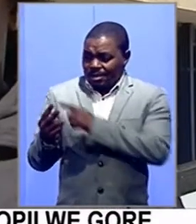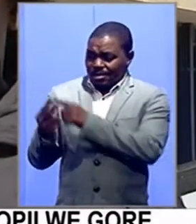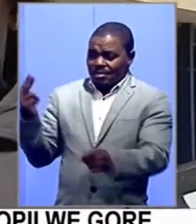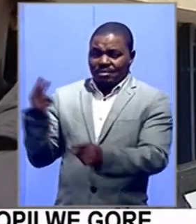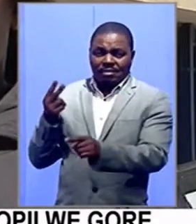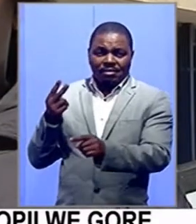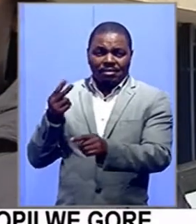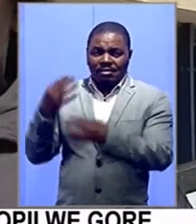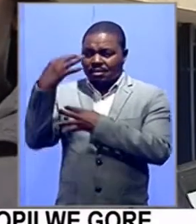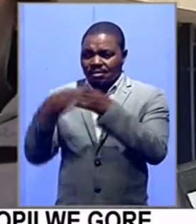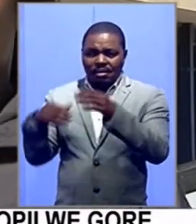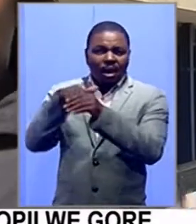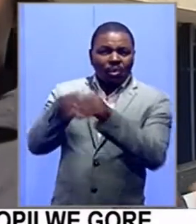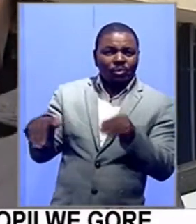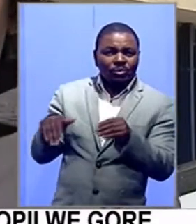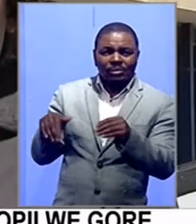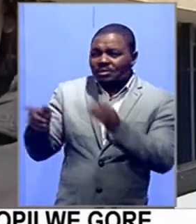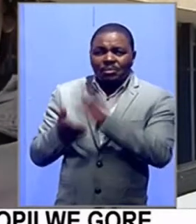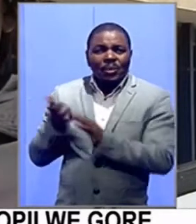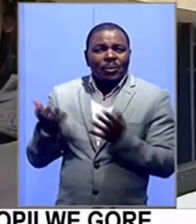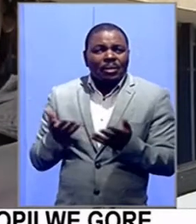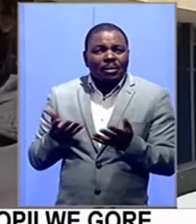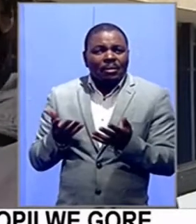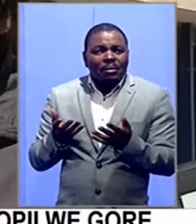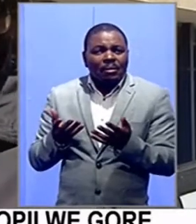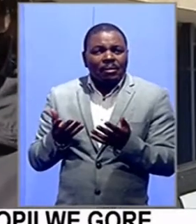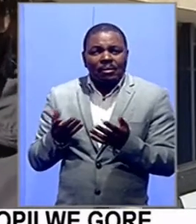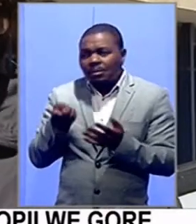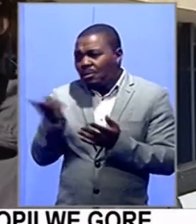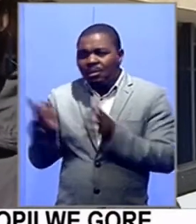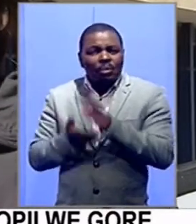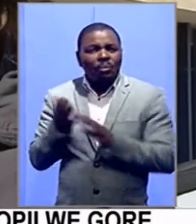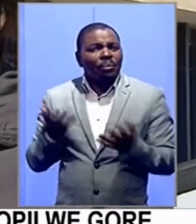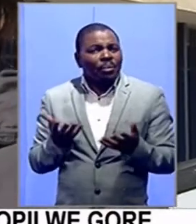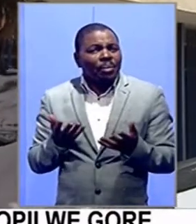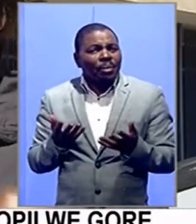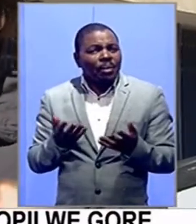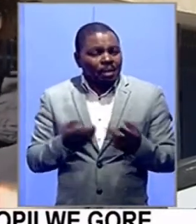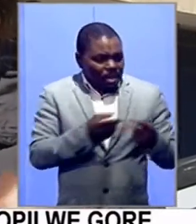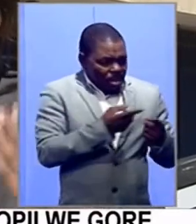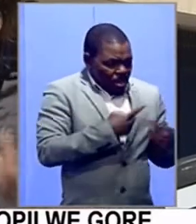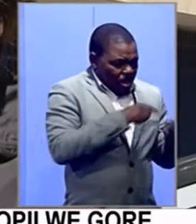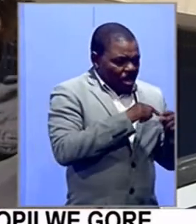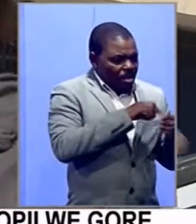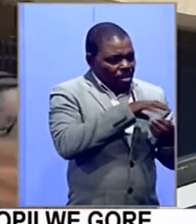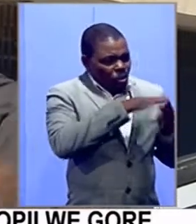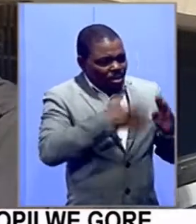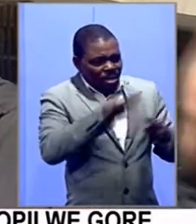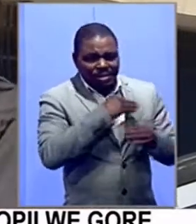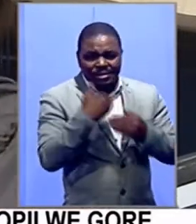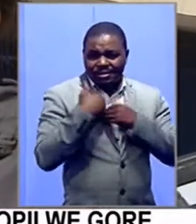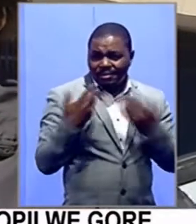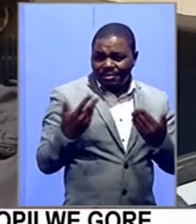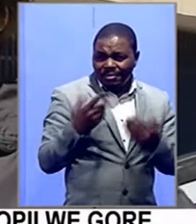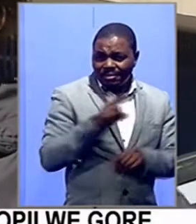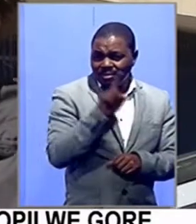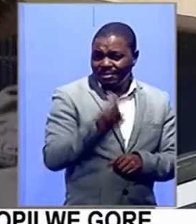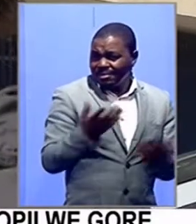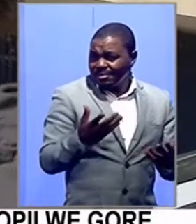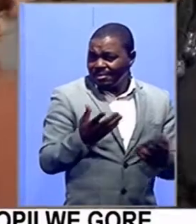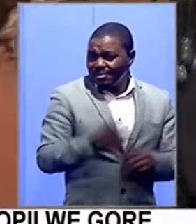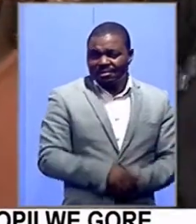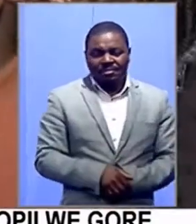bantshiwa ha ba ntshiwa ba ya kae ke go kae go ba yang go teng gona go nna safe na ha bone ba le teng to the community gape